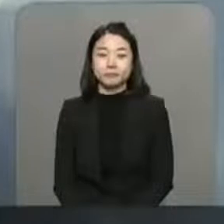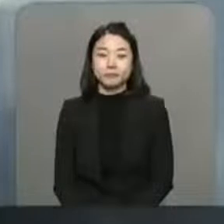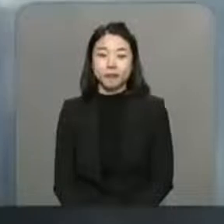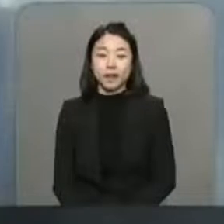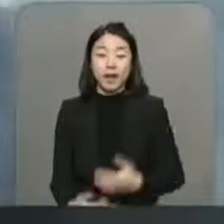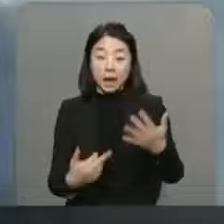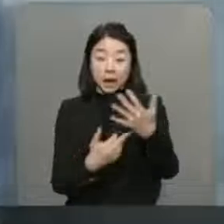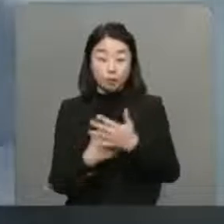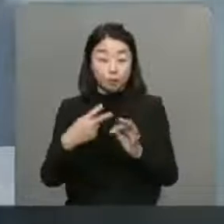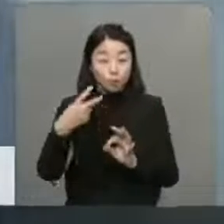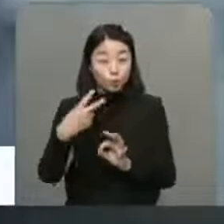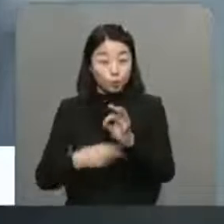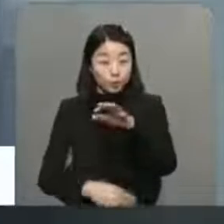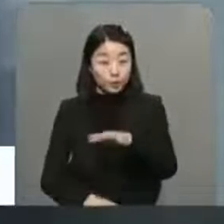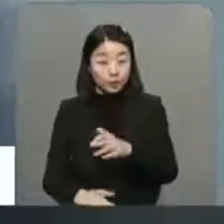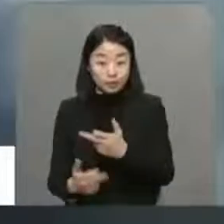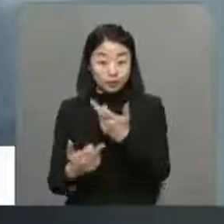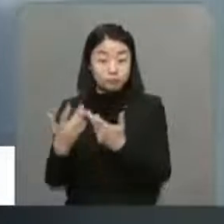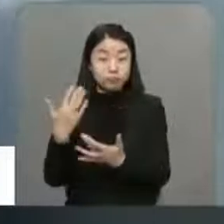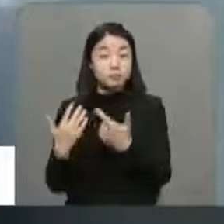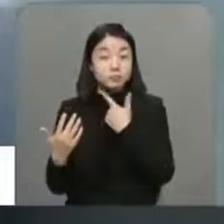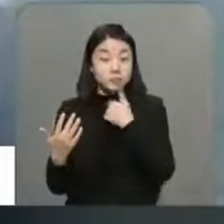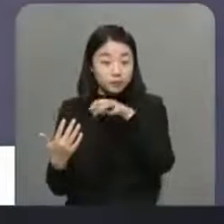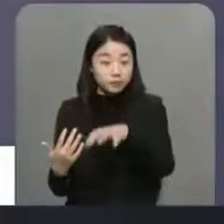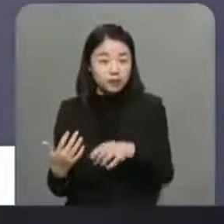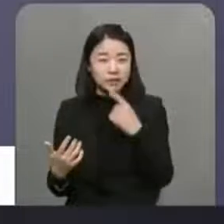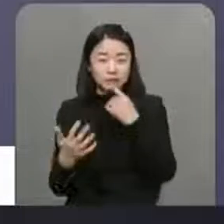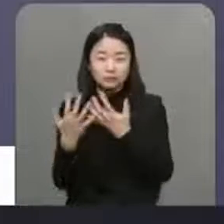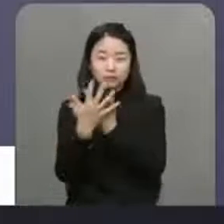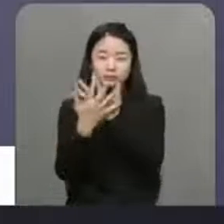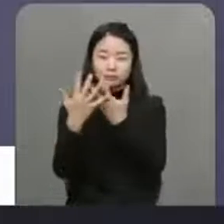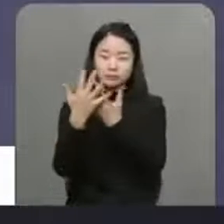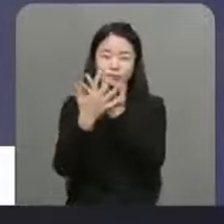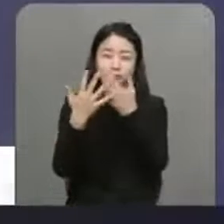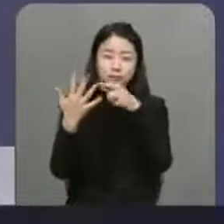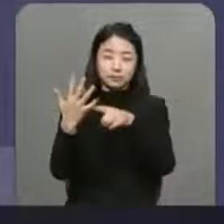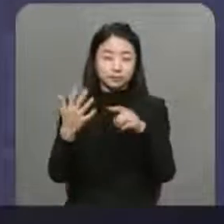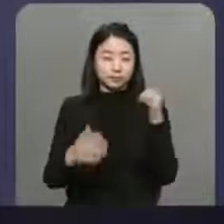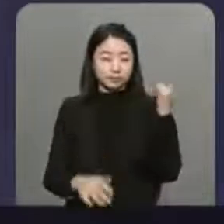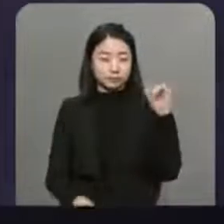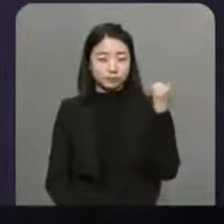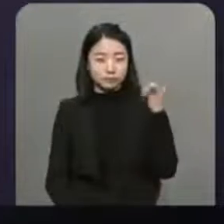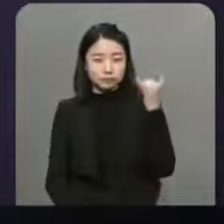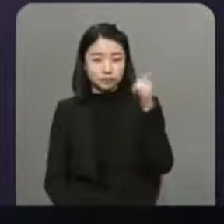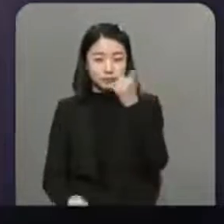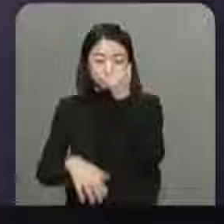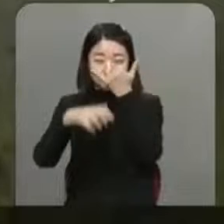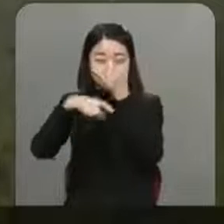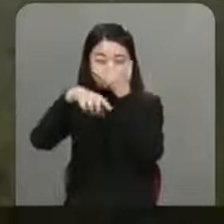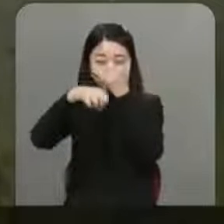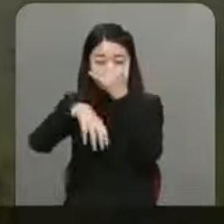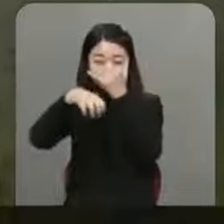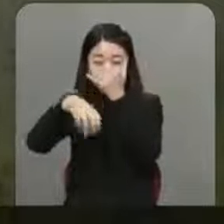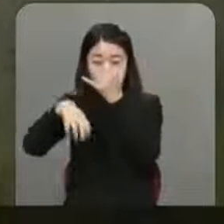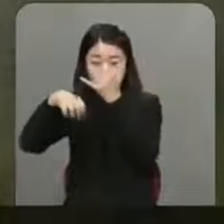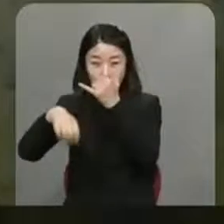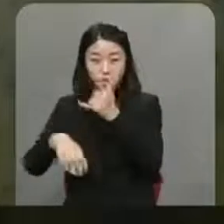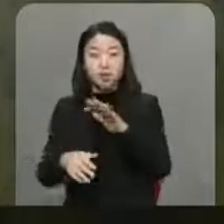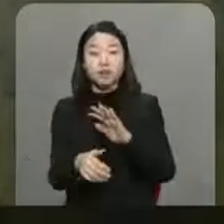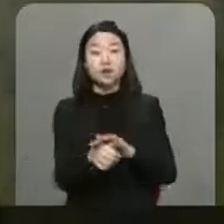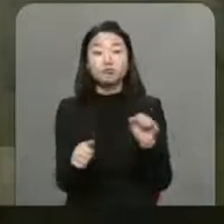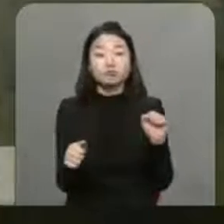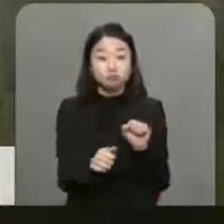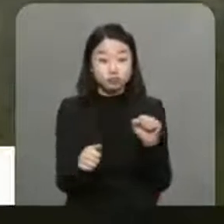강원도 동해시 에서 발생한 산불이 입니다 자욱한 연기 위해서 진 알기가 연신 물을 뿌립니다 경상북도